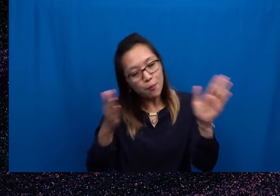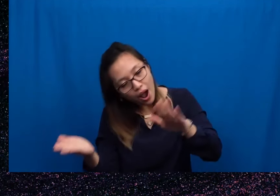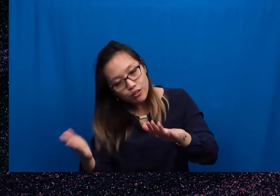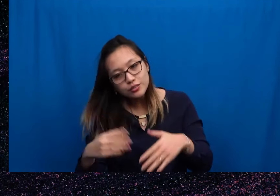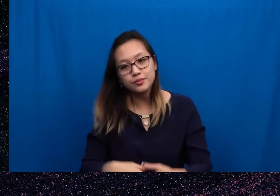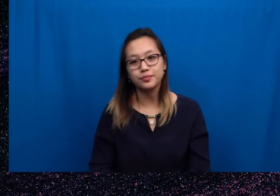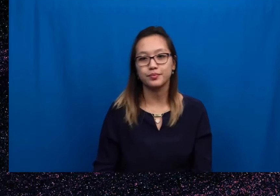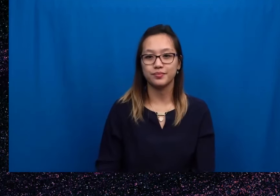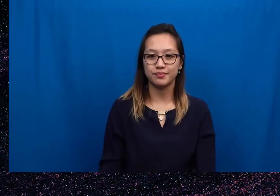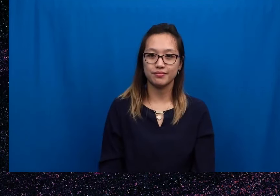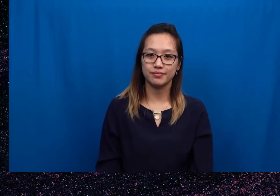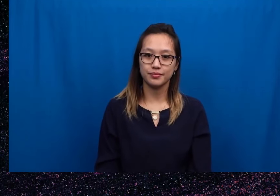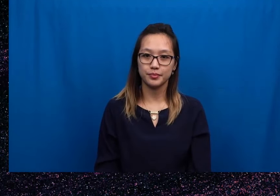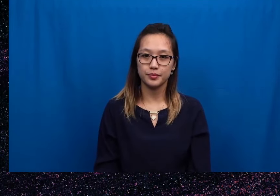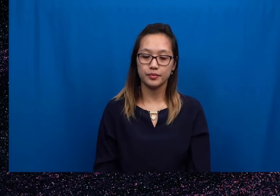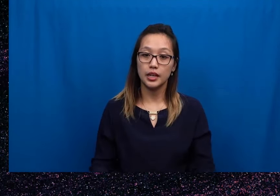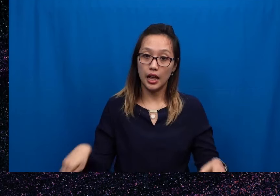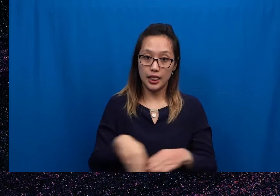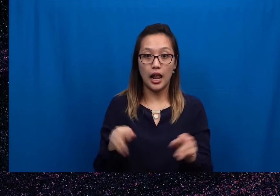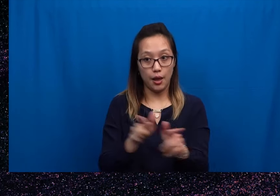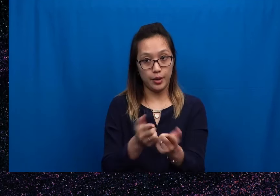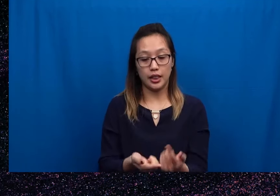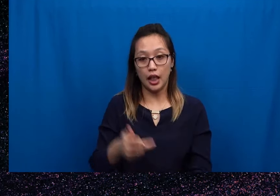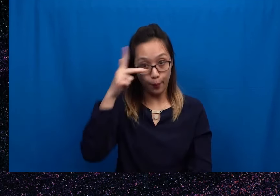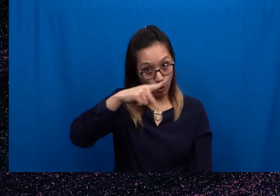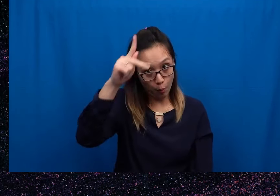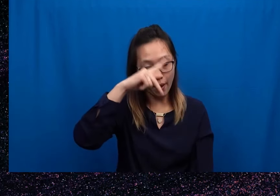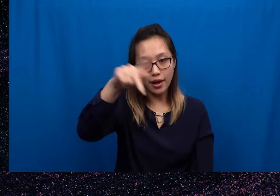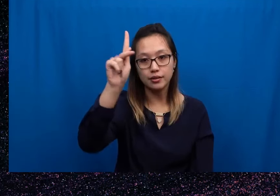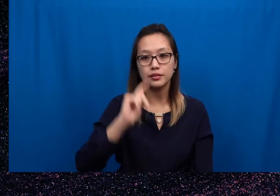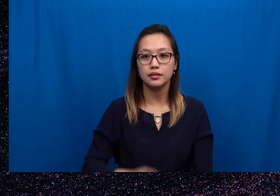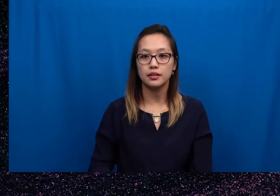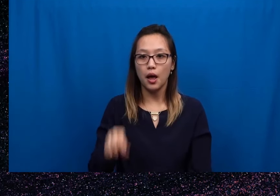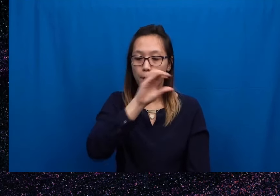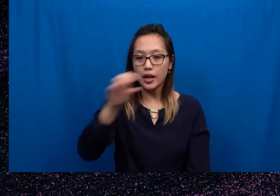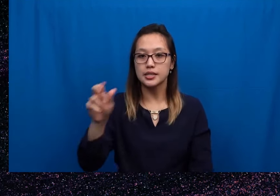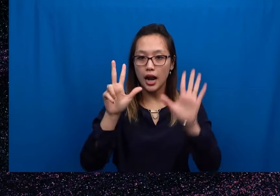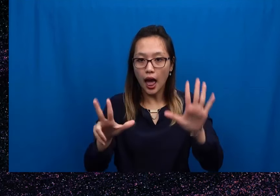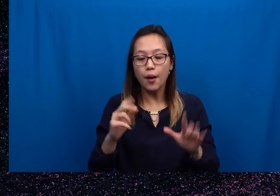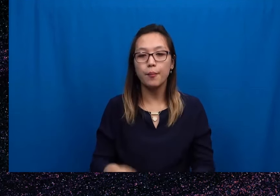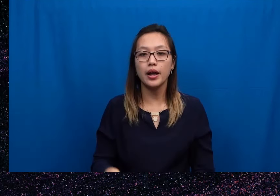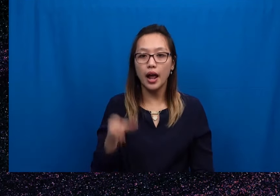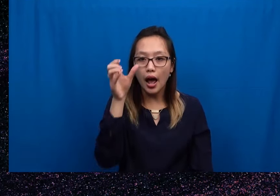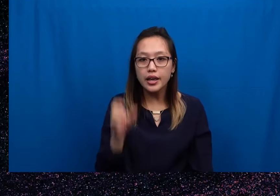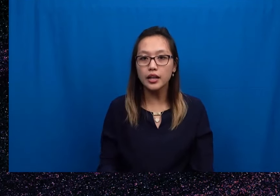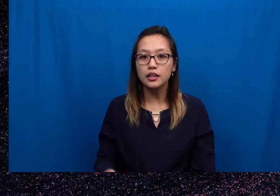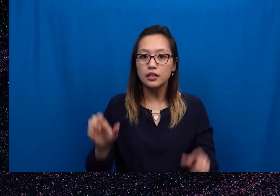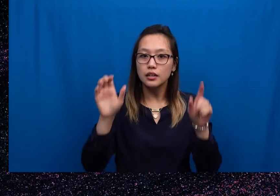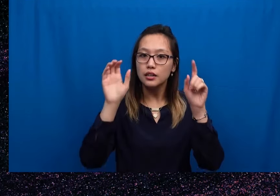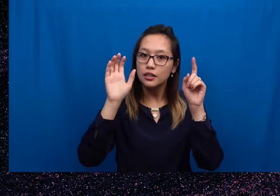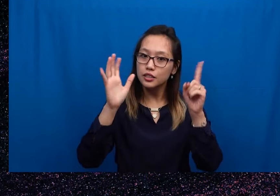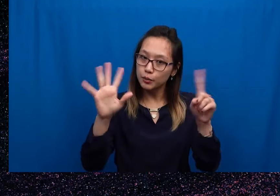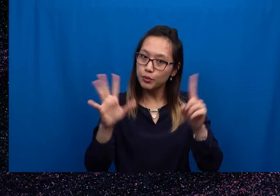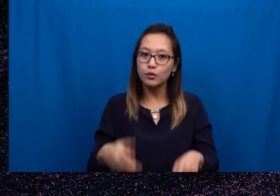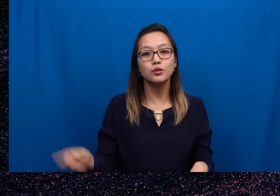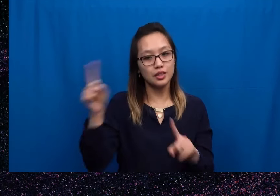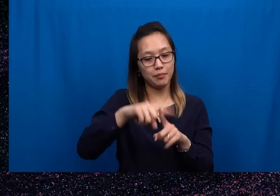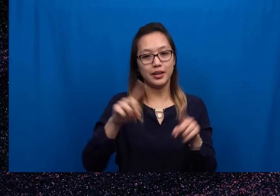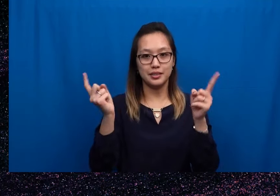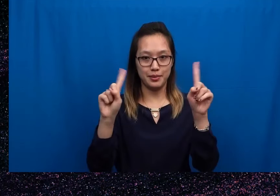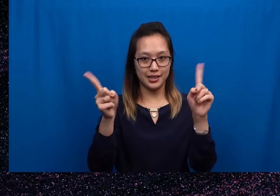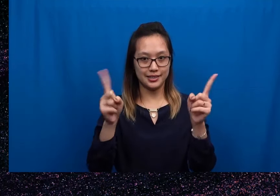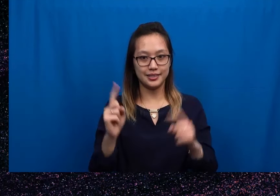dalam Roma pasal 8 ayat 10 sampai 11, Rasul Paulus berkata seperti ini. Sebagai pengalaman